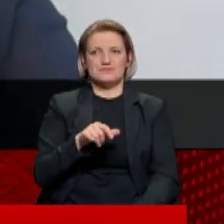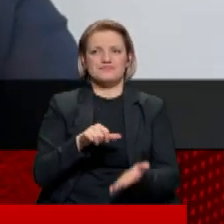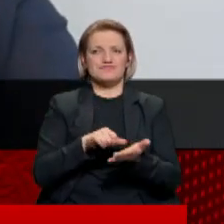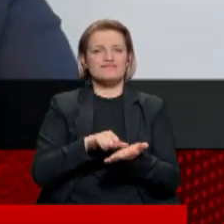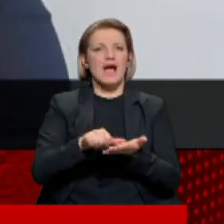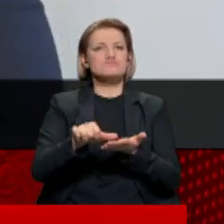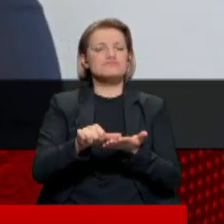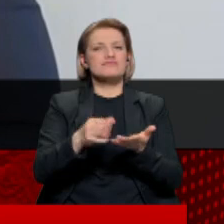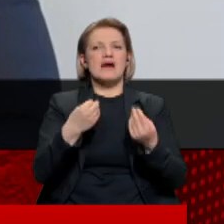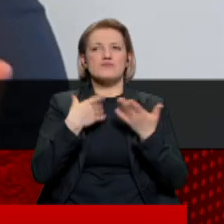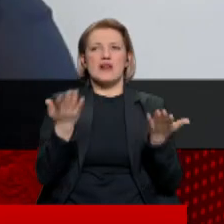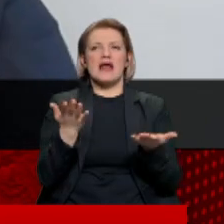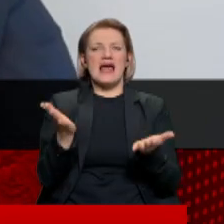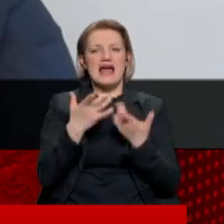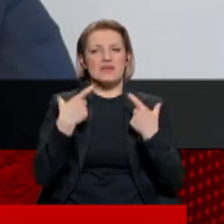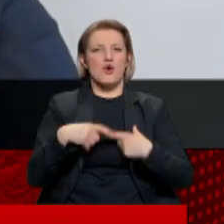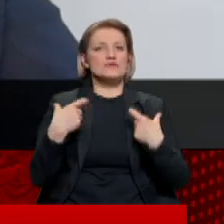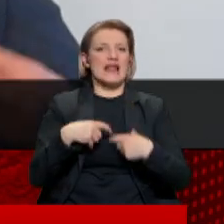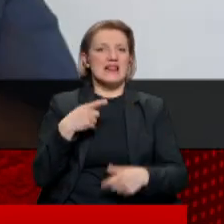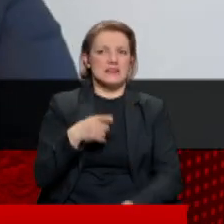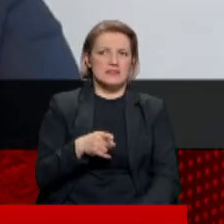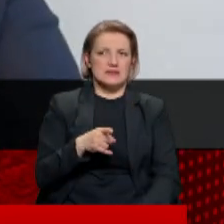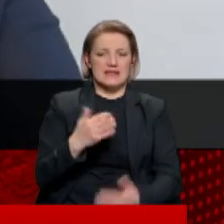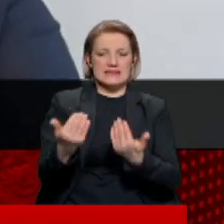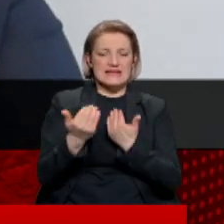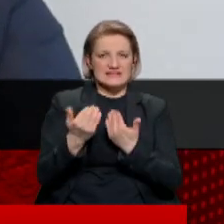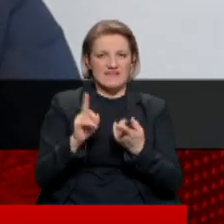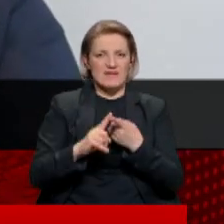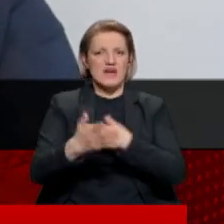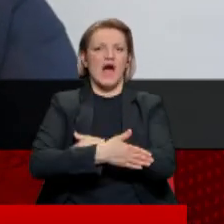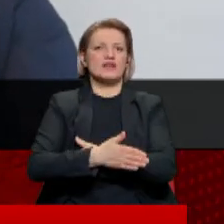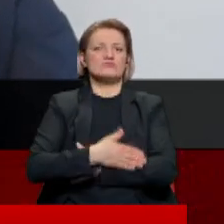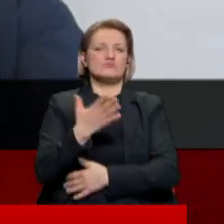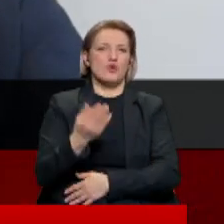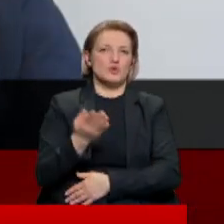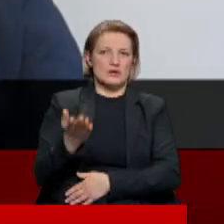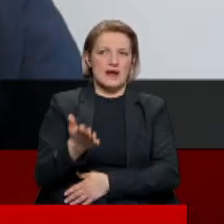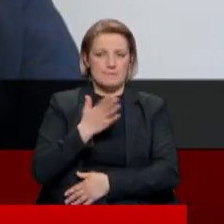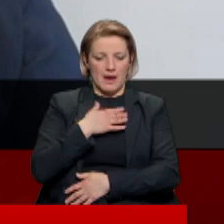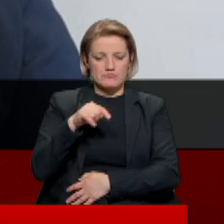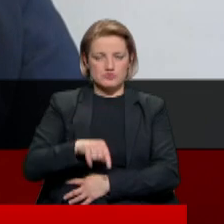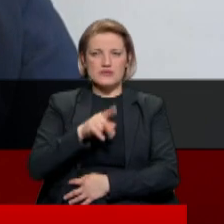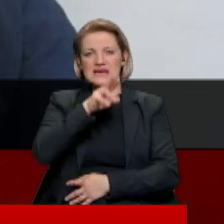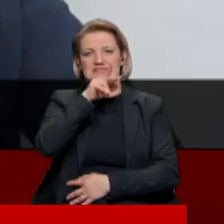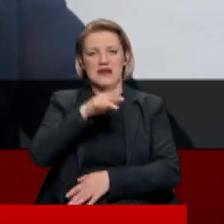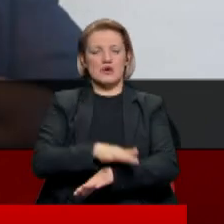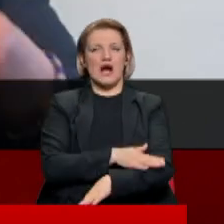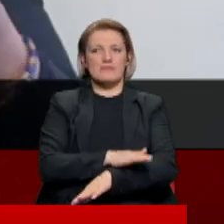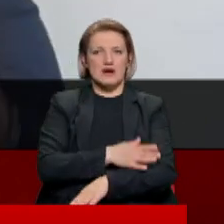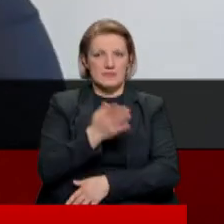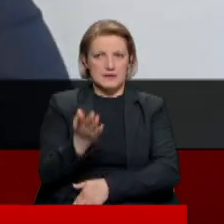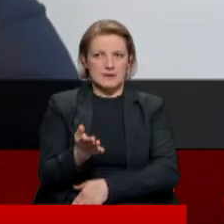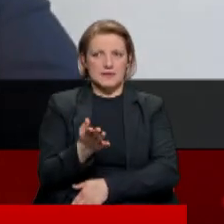tamamını karşılamıyorlar ama en özelleri noktasında destek ve yardımcı oluyorlar. Yani ben buradaki İskenderun